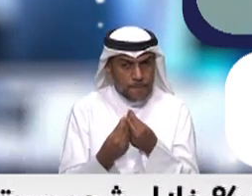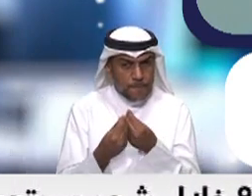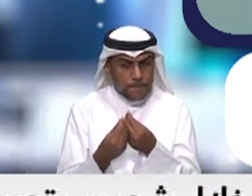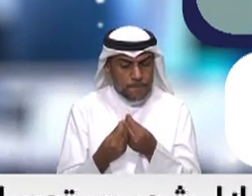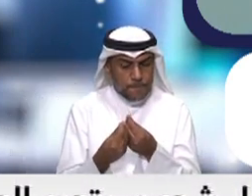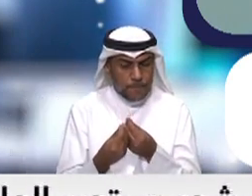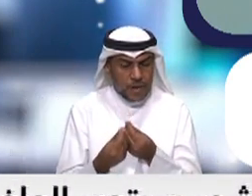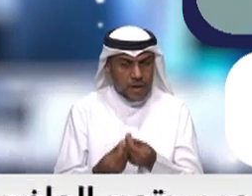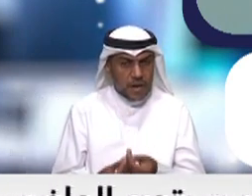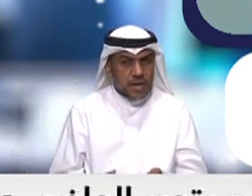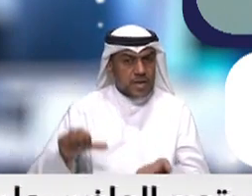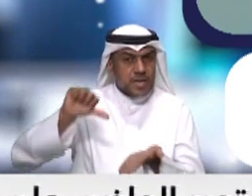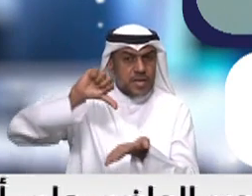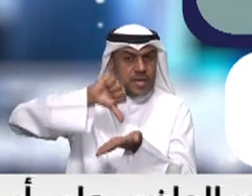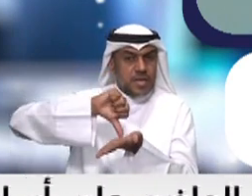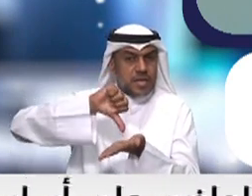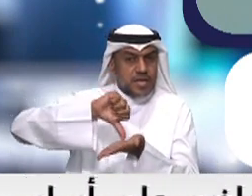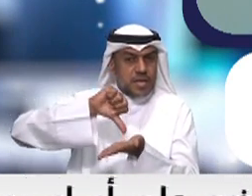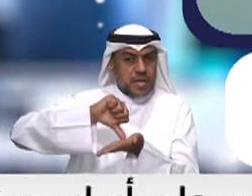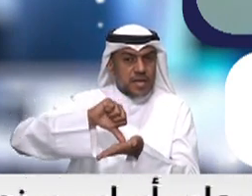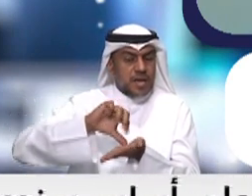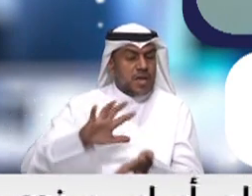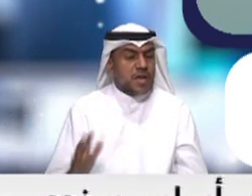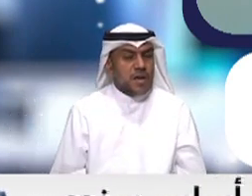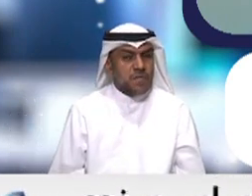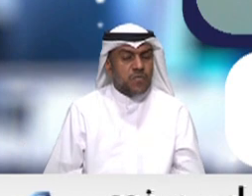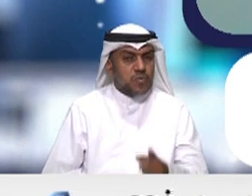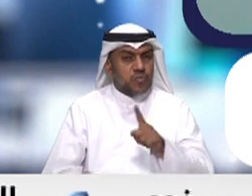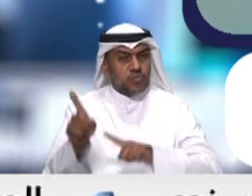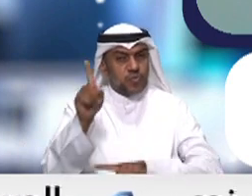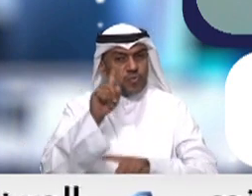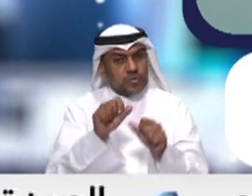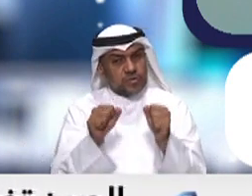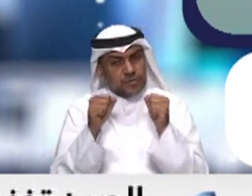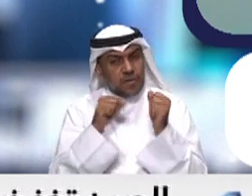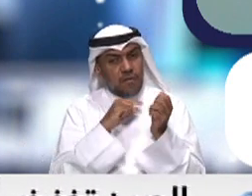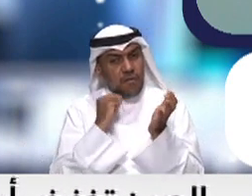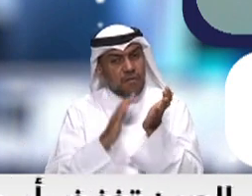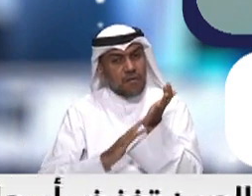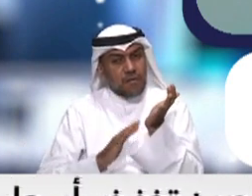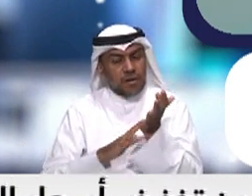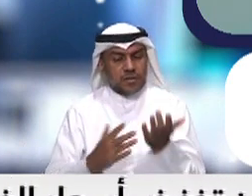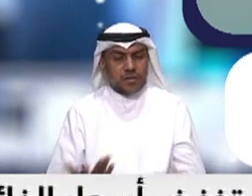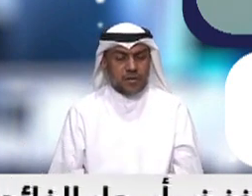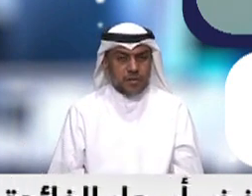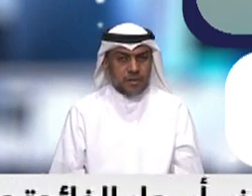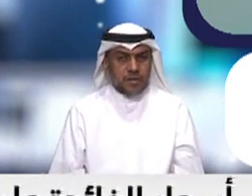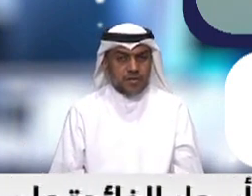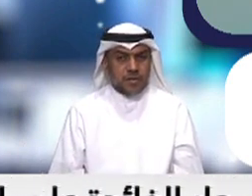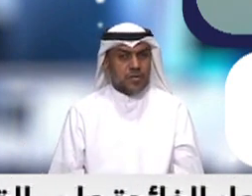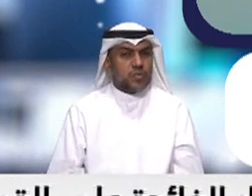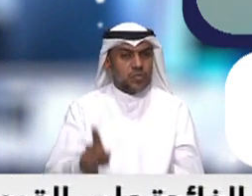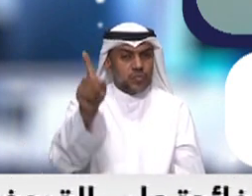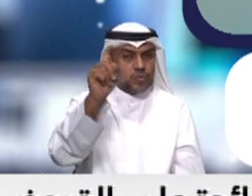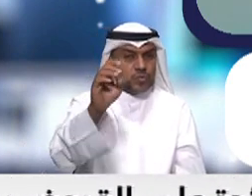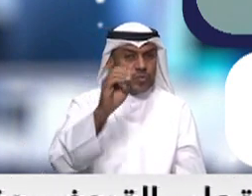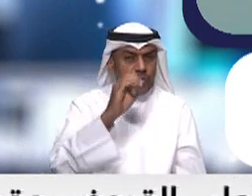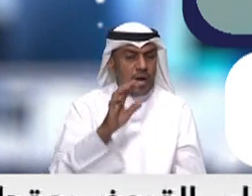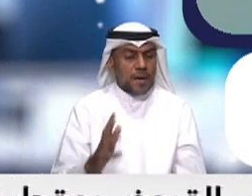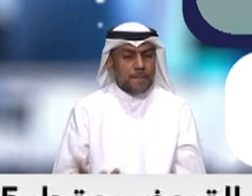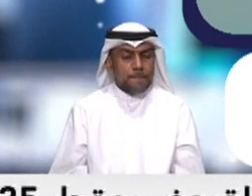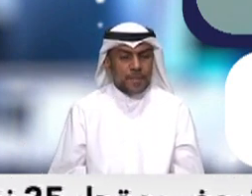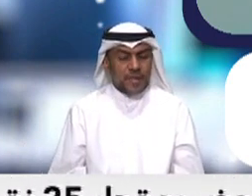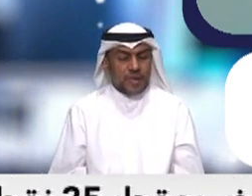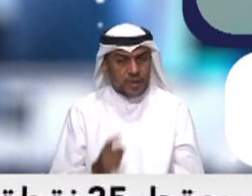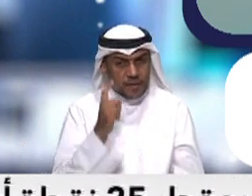بتفجر الوضع خاصة خلال أي لحظة، ويضع أيضا المنطقة في دائرة الخطر. السؤال هنا، هذا التصعيد كيف يلقي بظلاله على